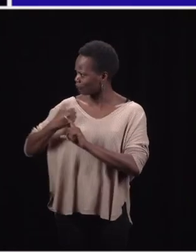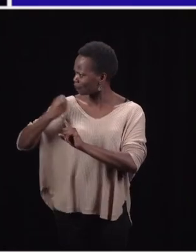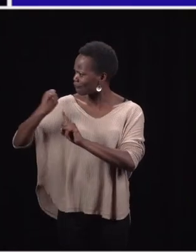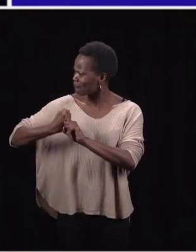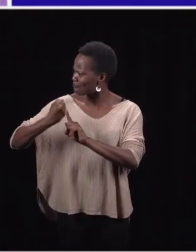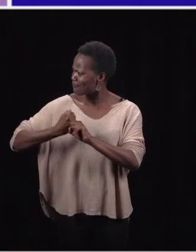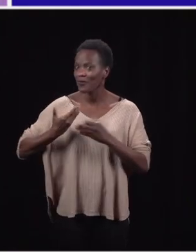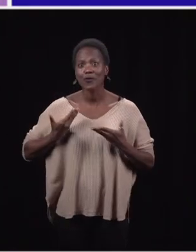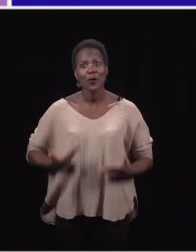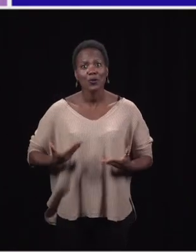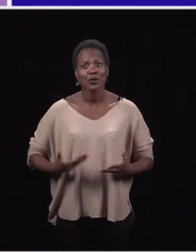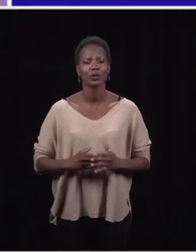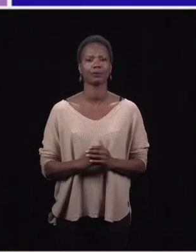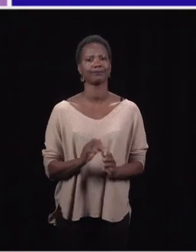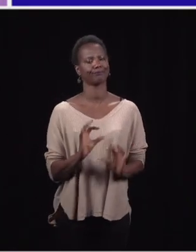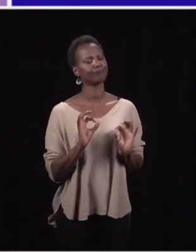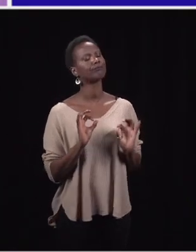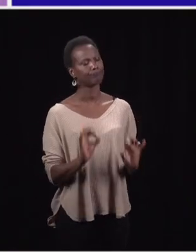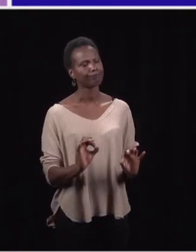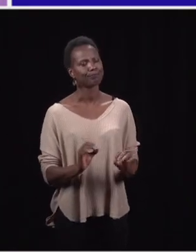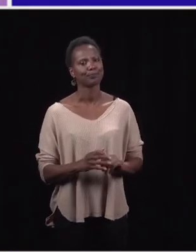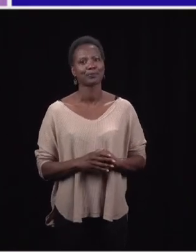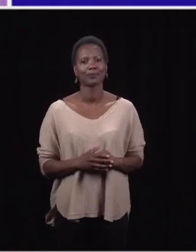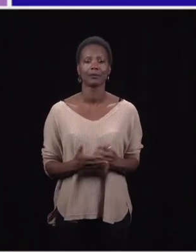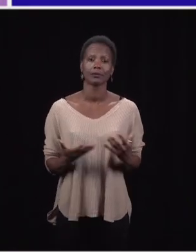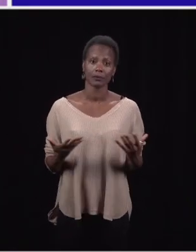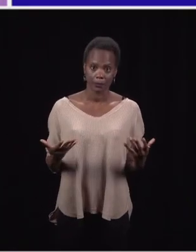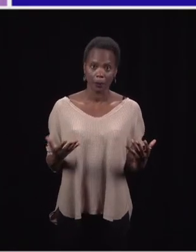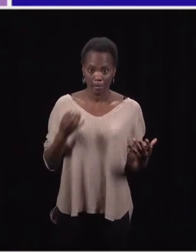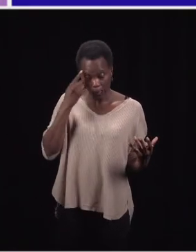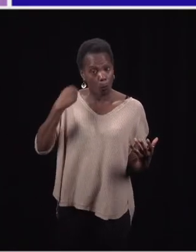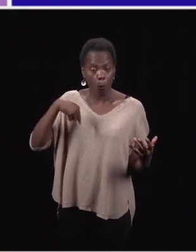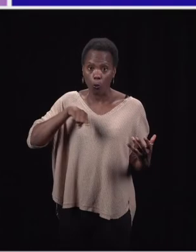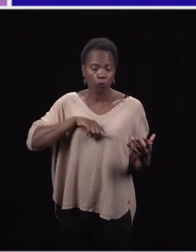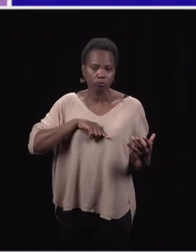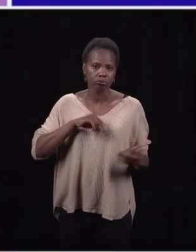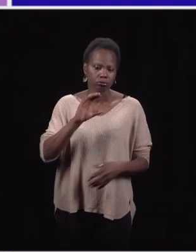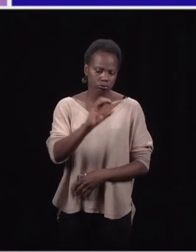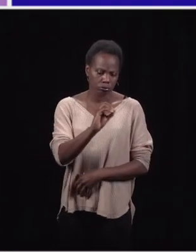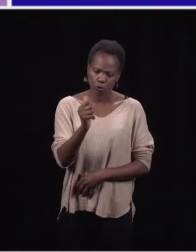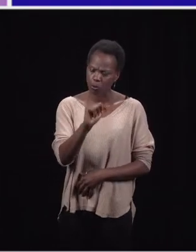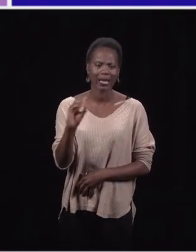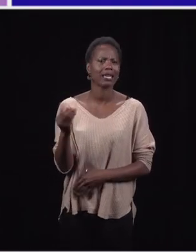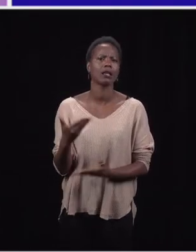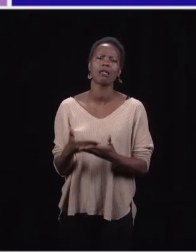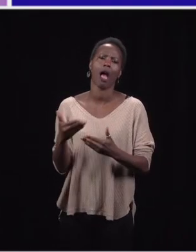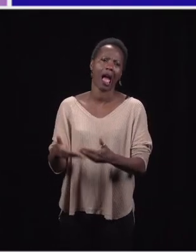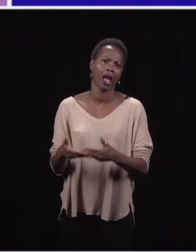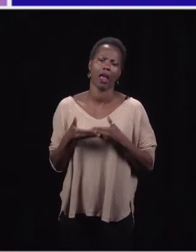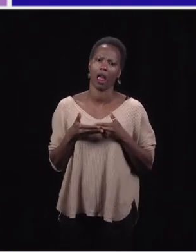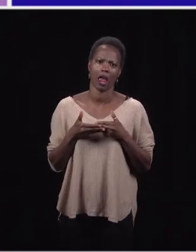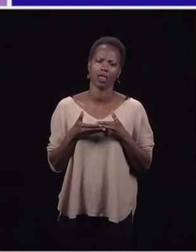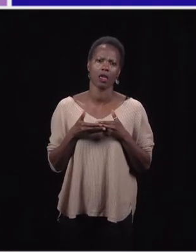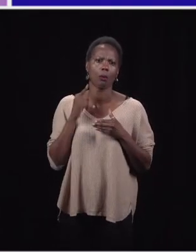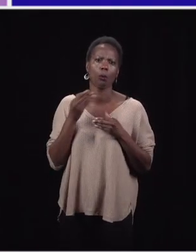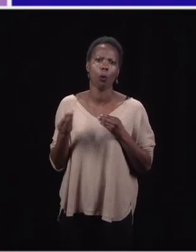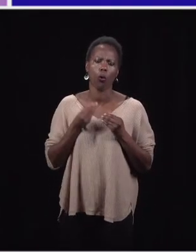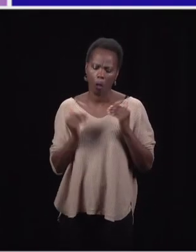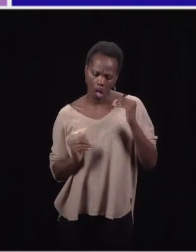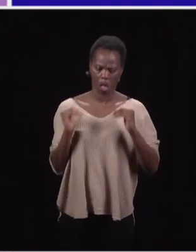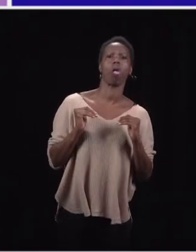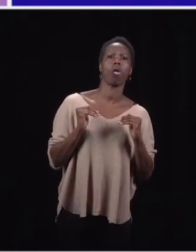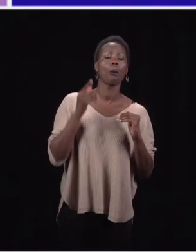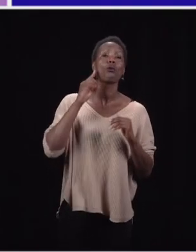aujourd'hui oui tout à fait pour nous le numérique c'est vraiment un levier de d'égalité des chances et